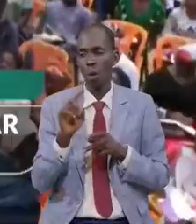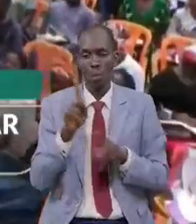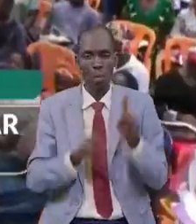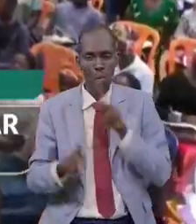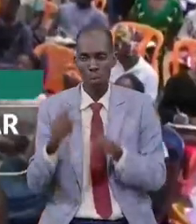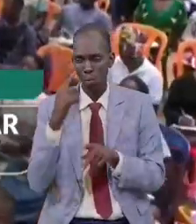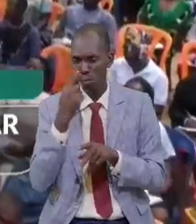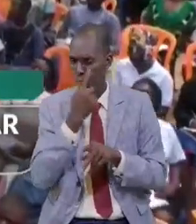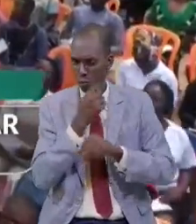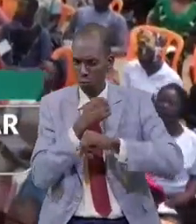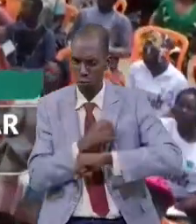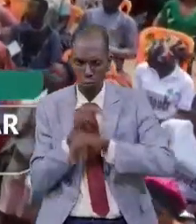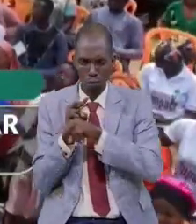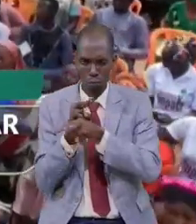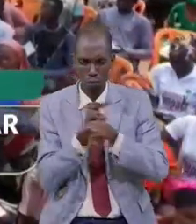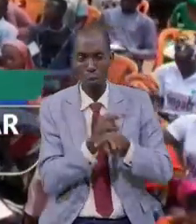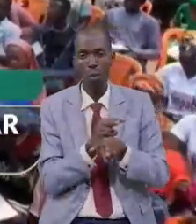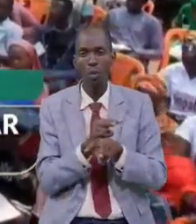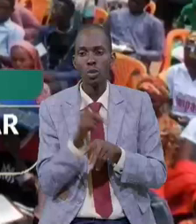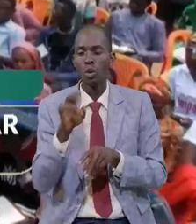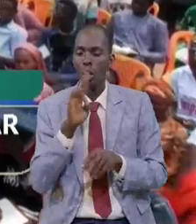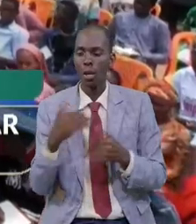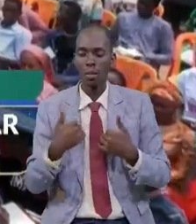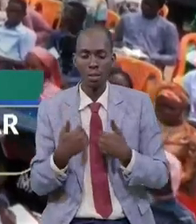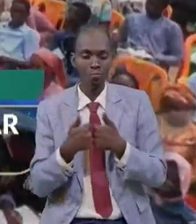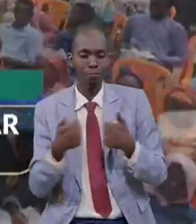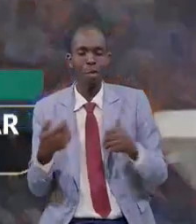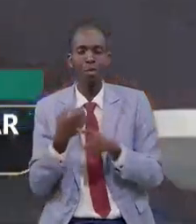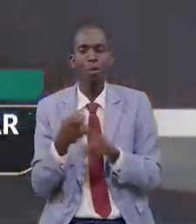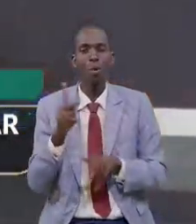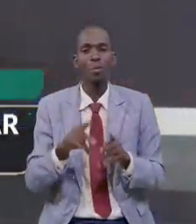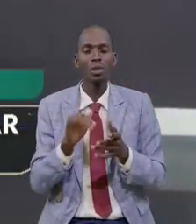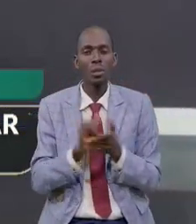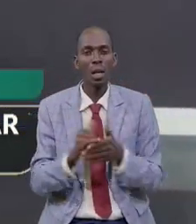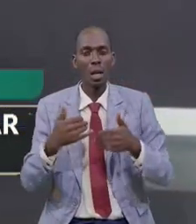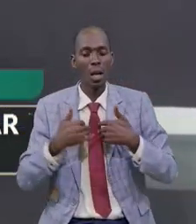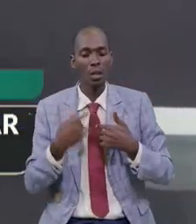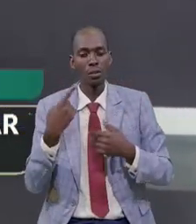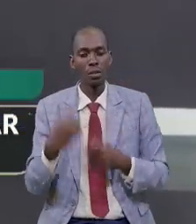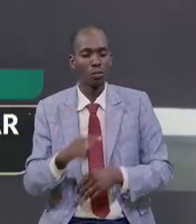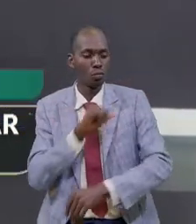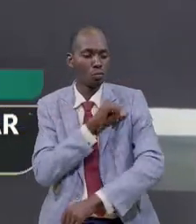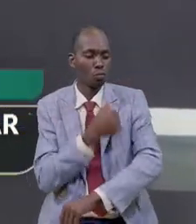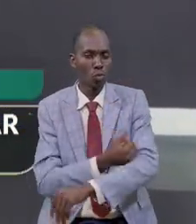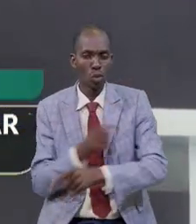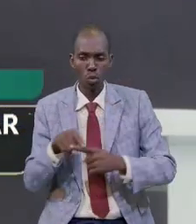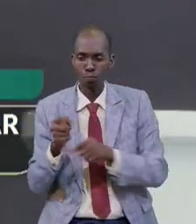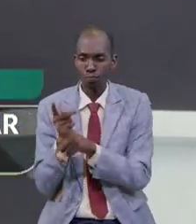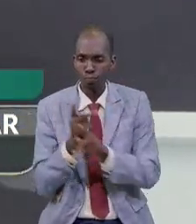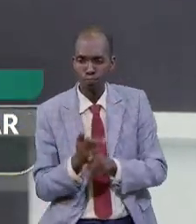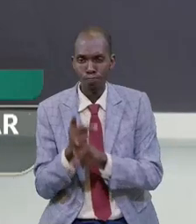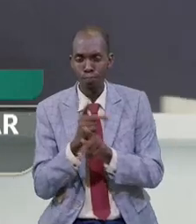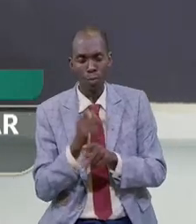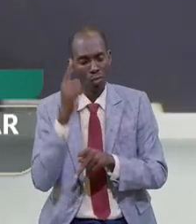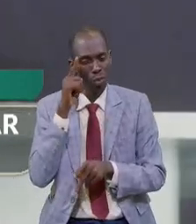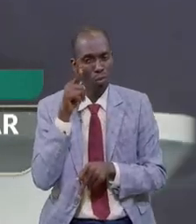maintenant si tu es sous ceux qui ont l'autorité et sous la supervision de ceux qui sont et